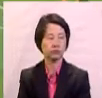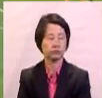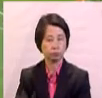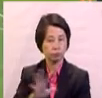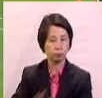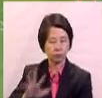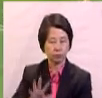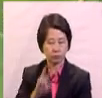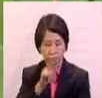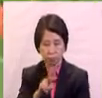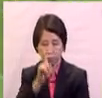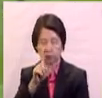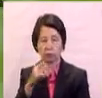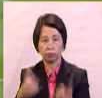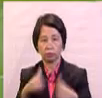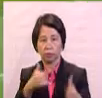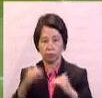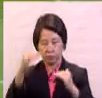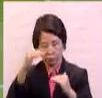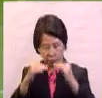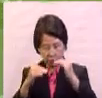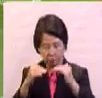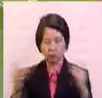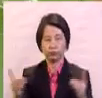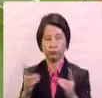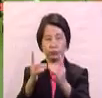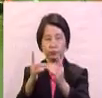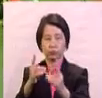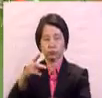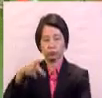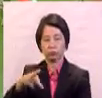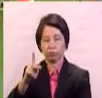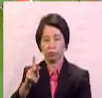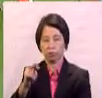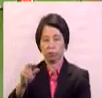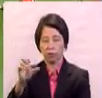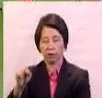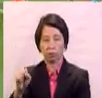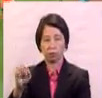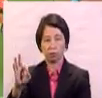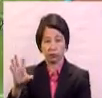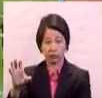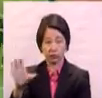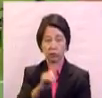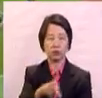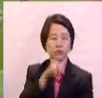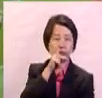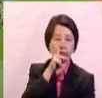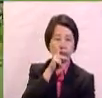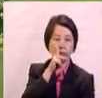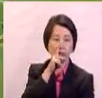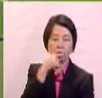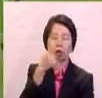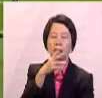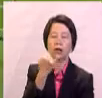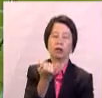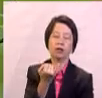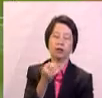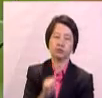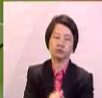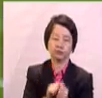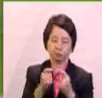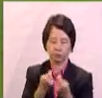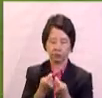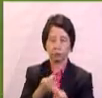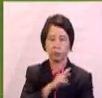Jangkaan untuk menyaksikan satu permainan seimbang, pertemuan di antara PKNSFC dan Kedah nyata meleset. Skuad kendalian Dato' K.